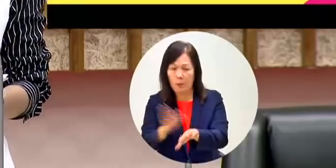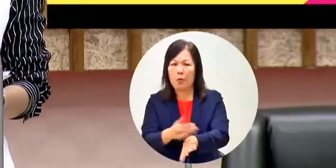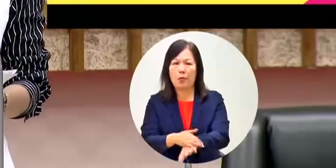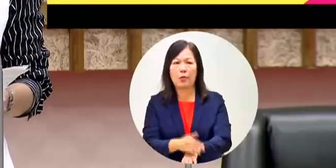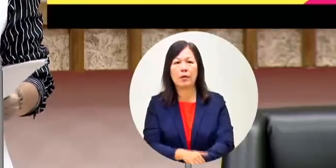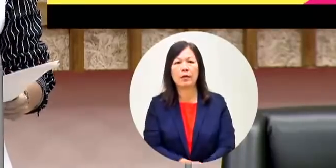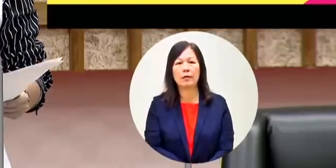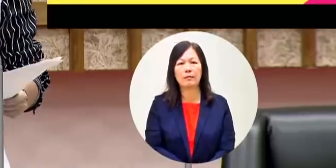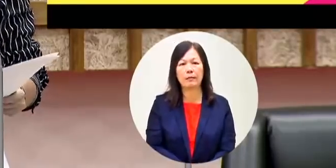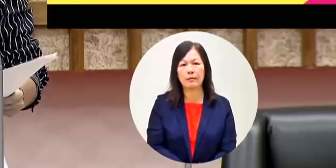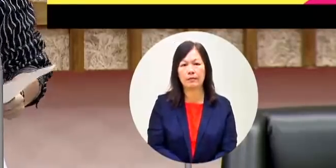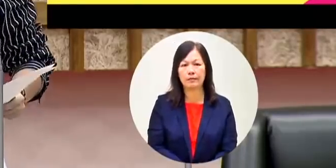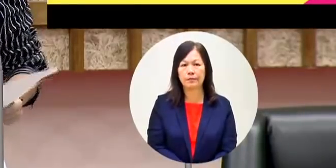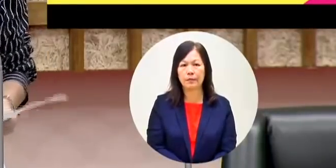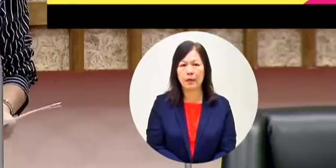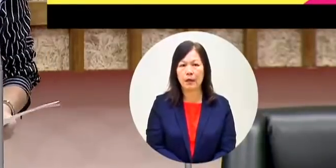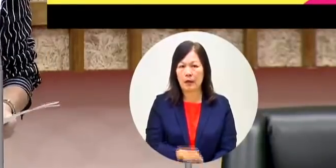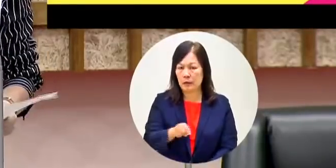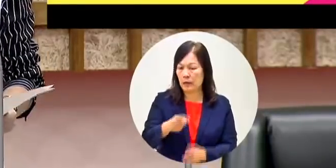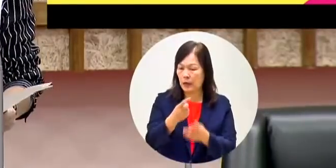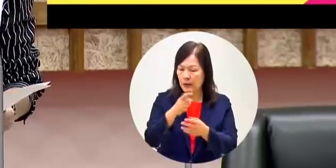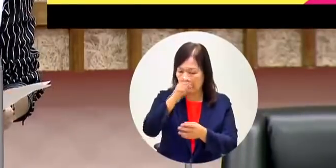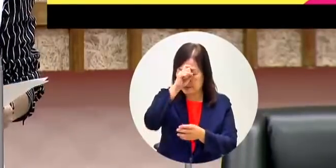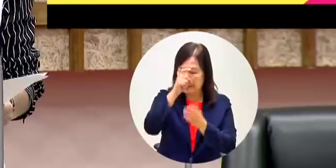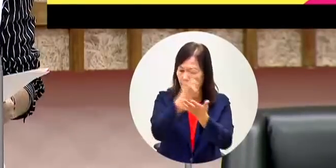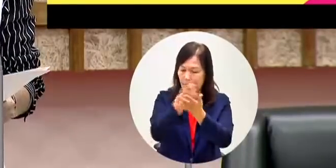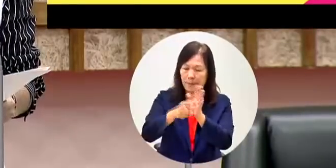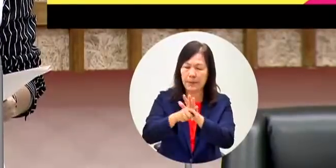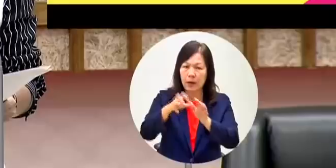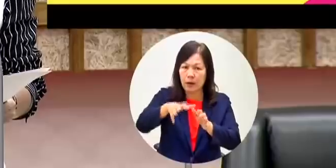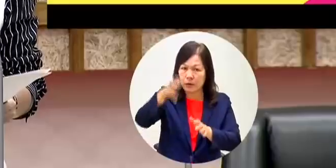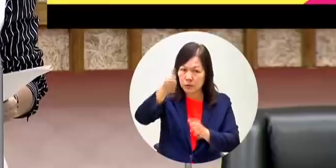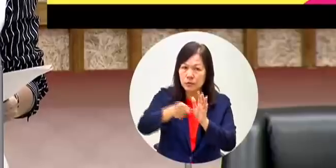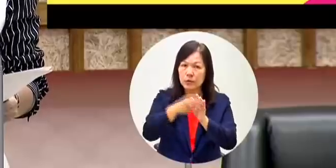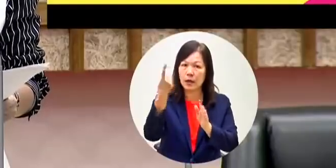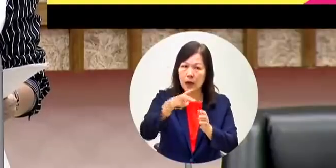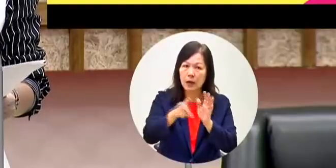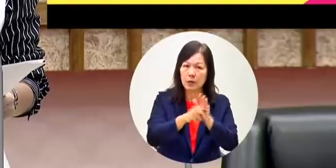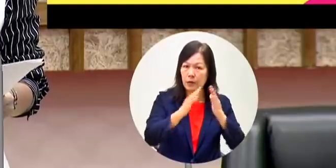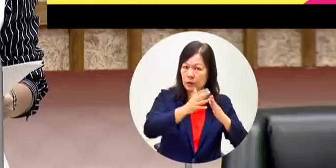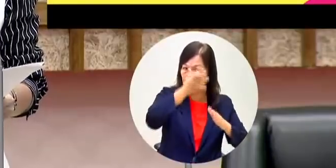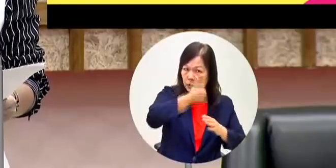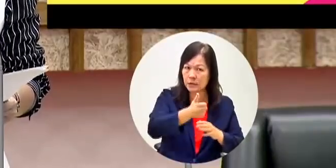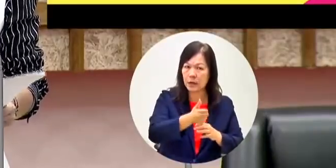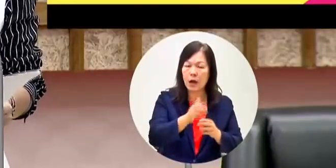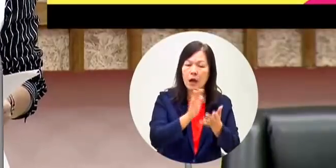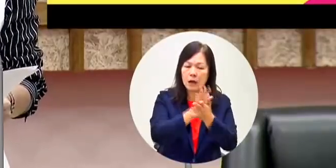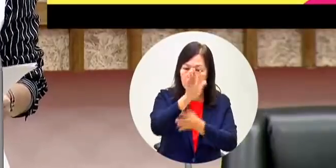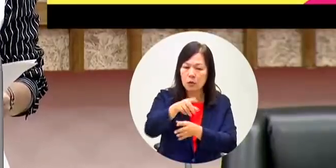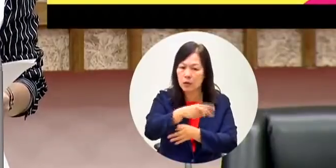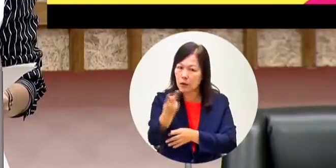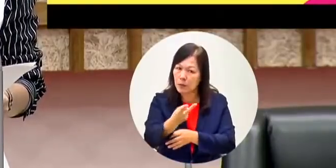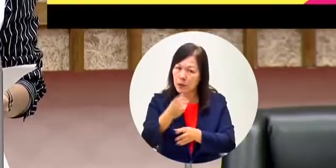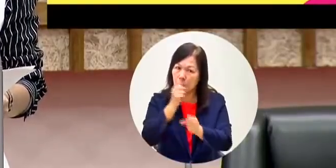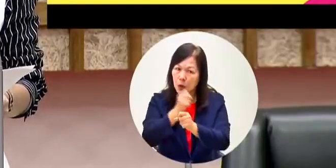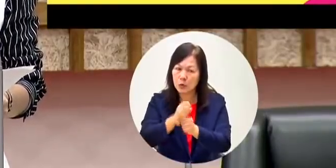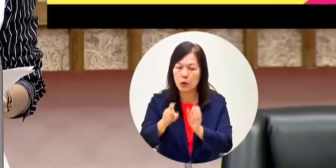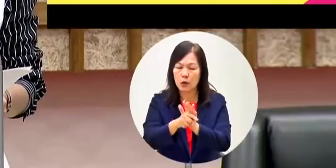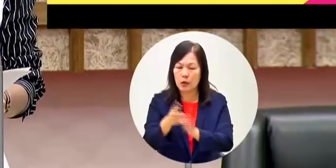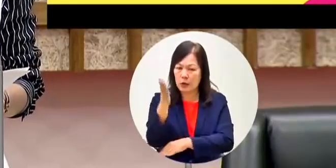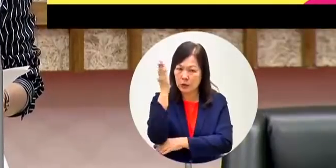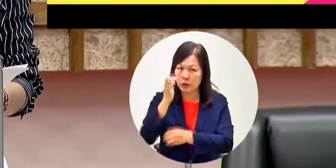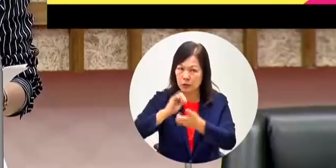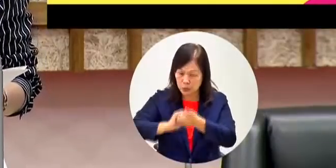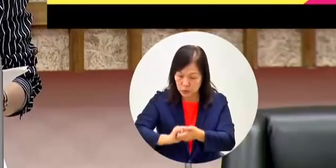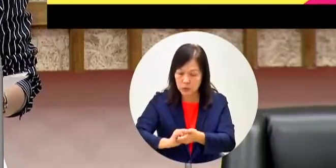各位执政团队哈，未来你们的施政如政策的一个奠定执行，真的要